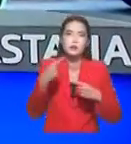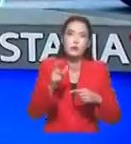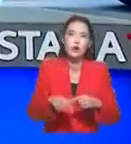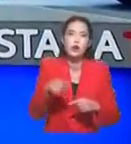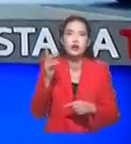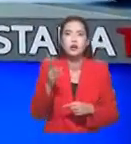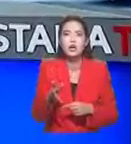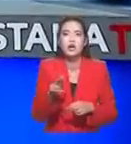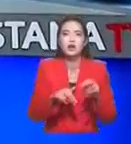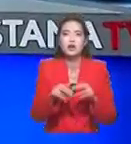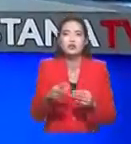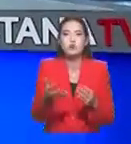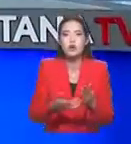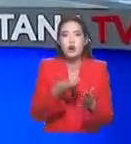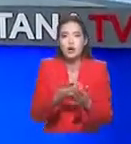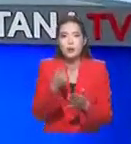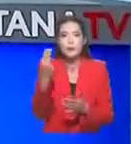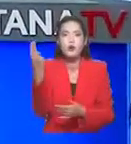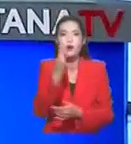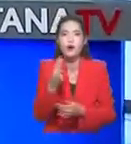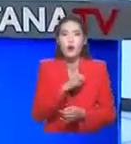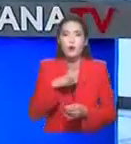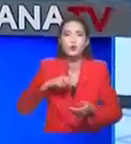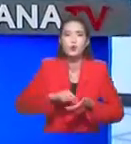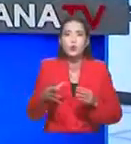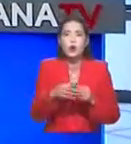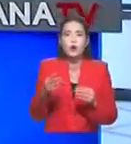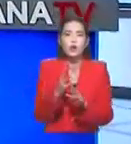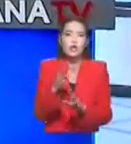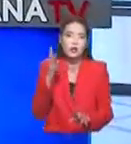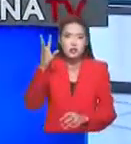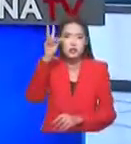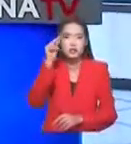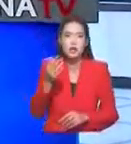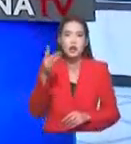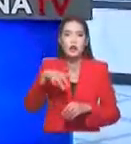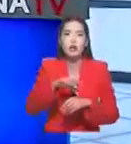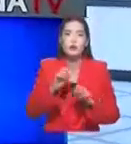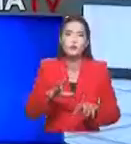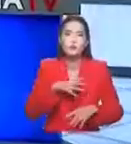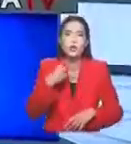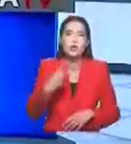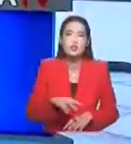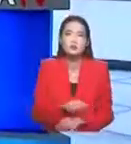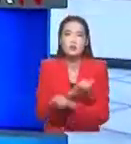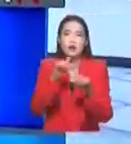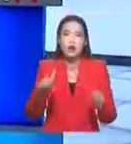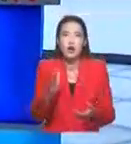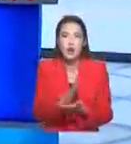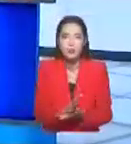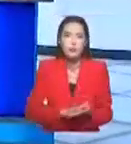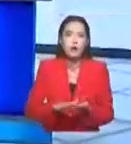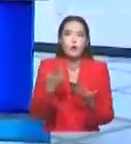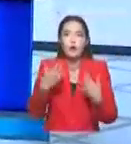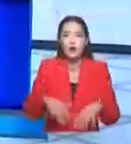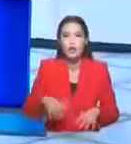баспана салатын жер таппай жүр. Бір ғана Астананың өзінде учаскеге кезекке тұрғандардың саны қала мүмкіндігінен 20 есе асып кеткен. Амал таусылған